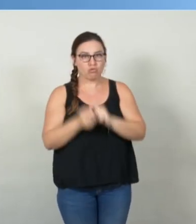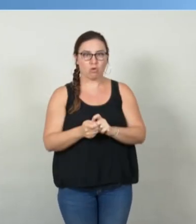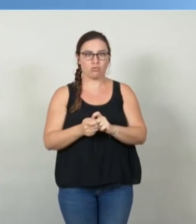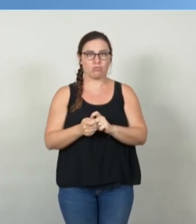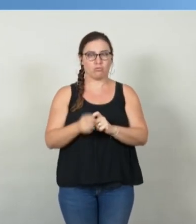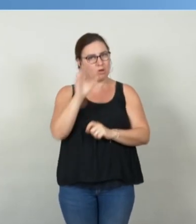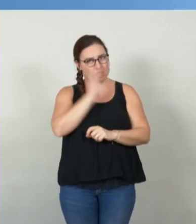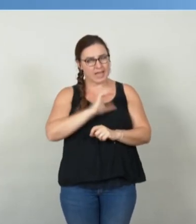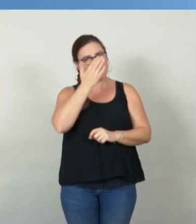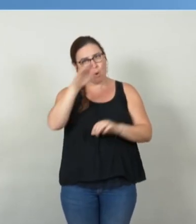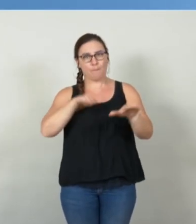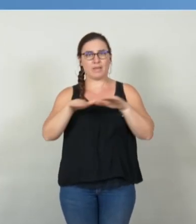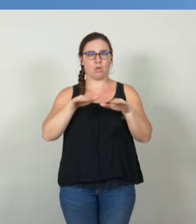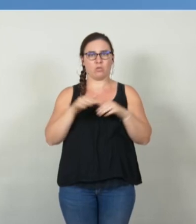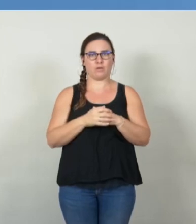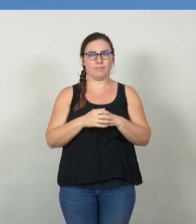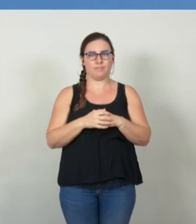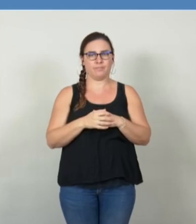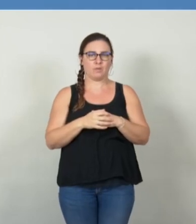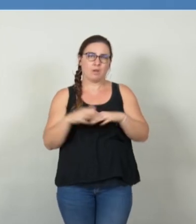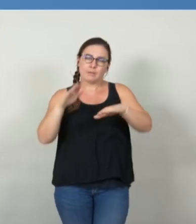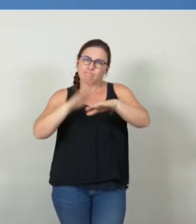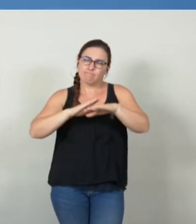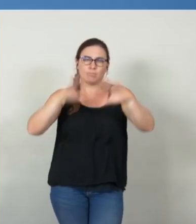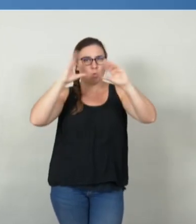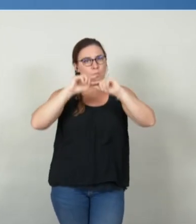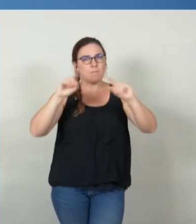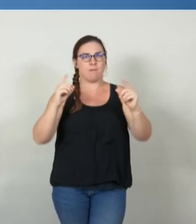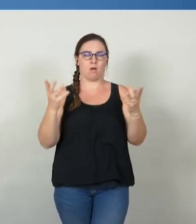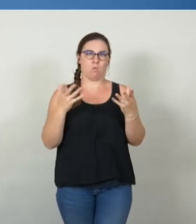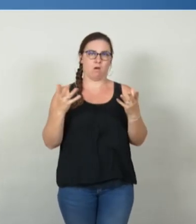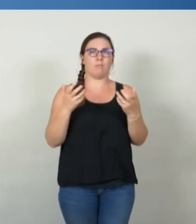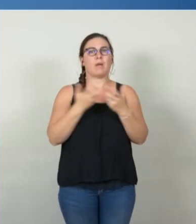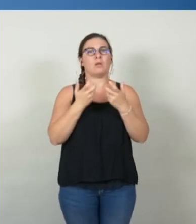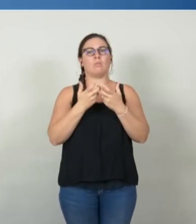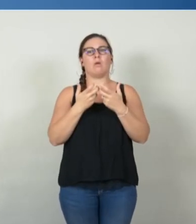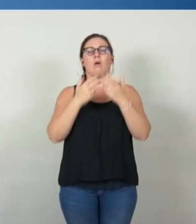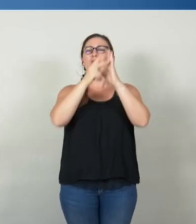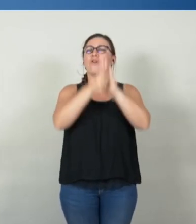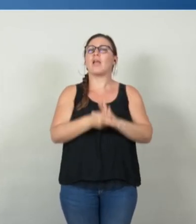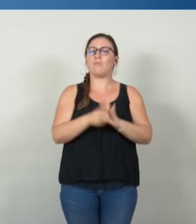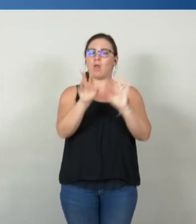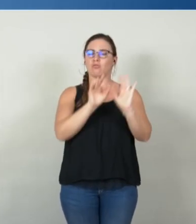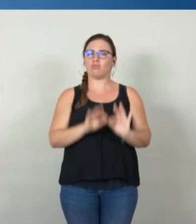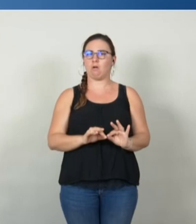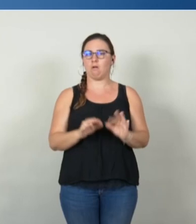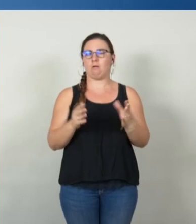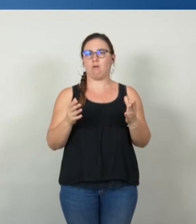autre façon de faire je voudrais simplement rappeler que si dans les termes cette